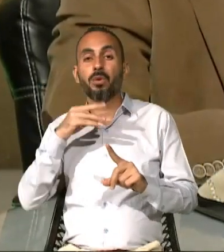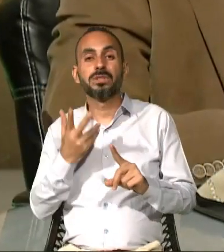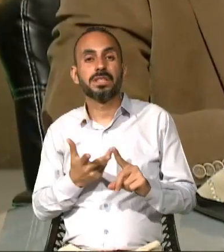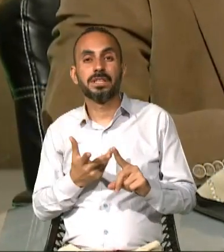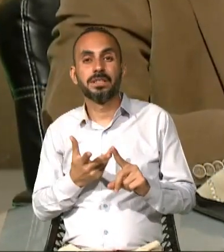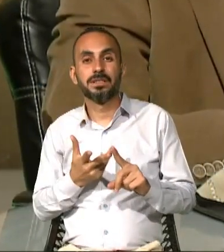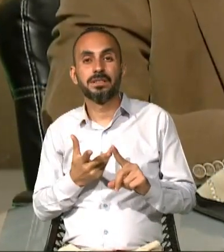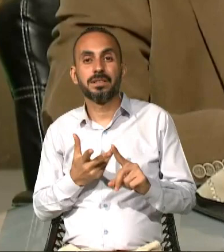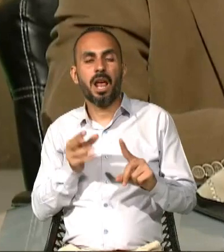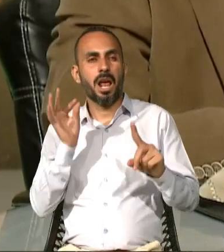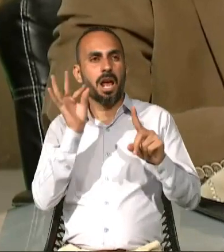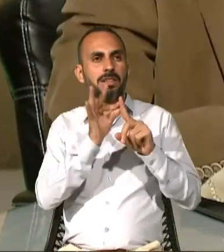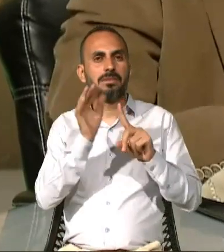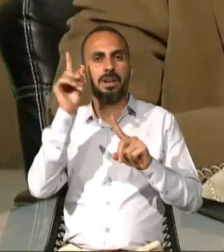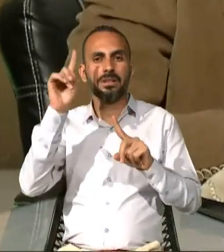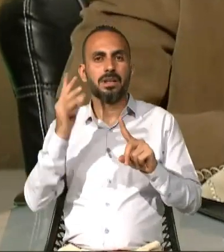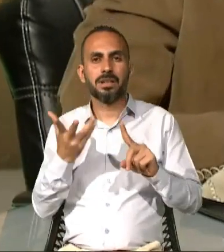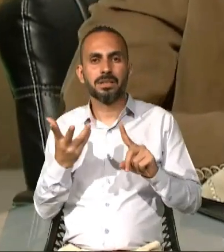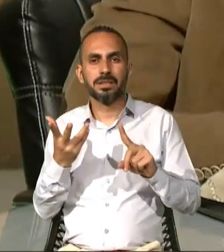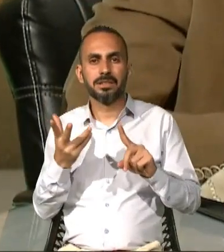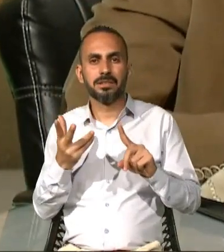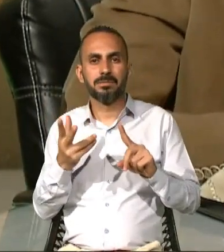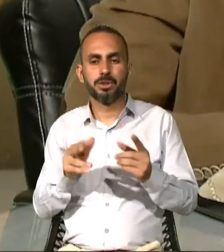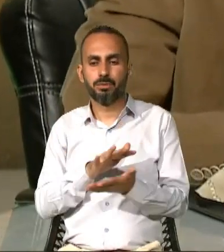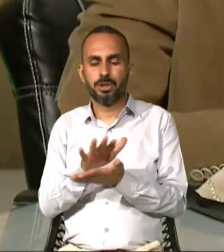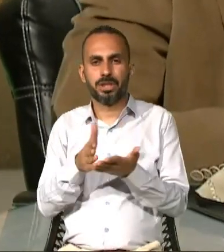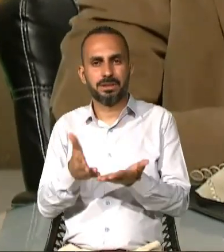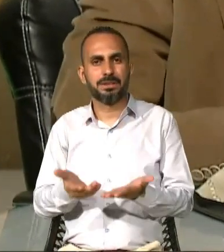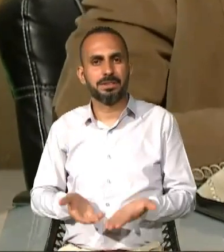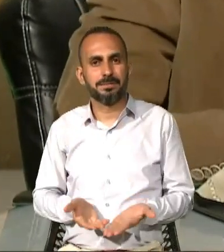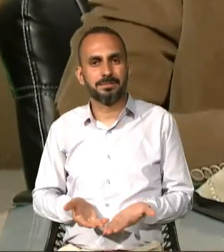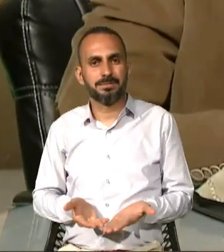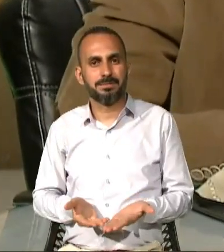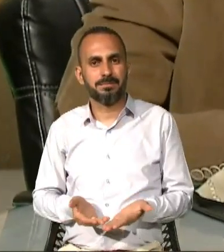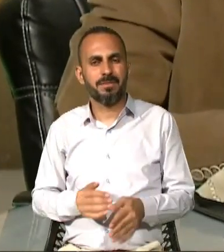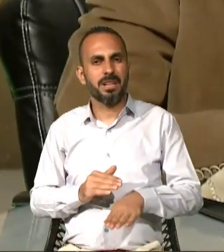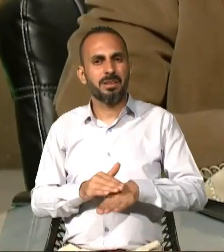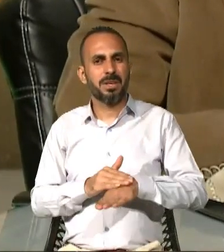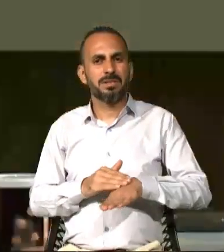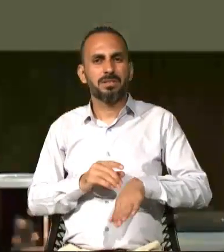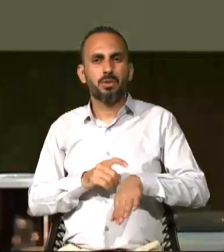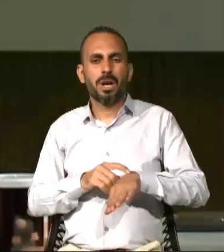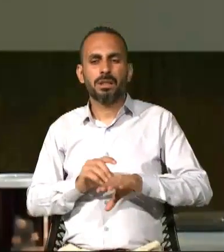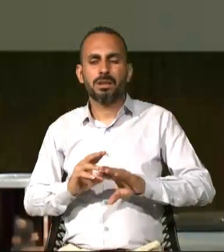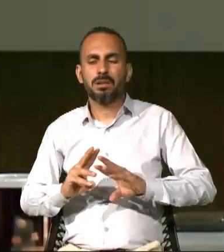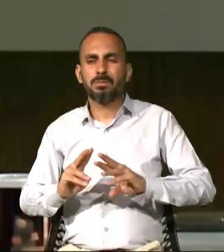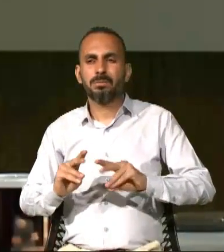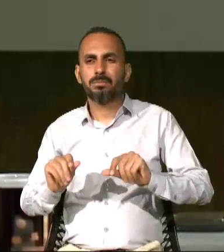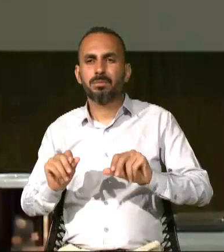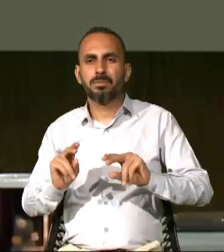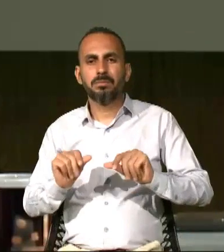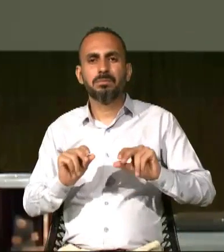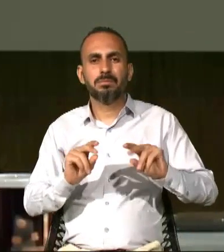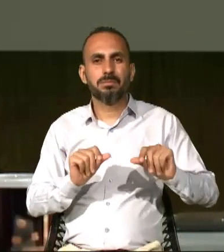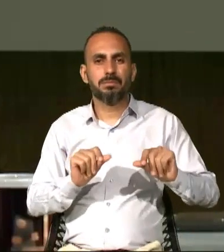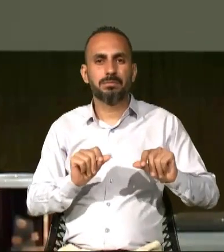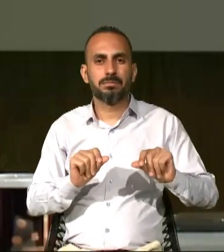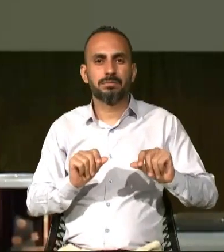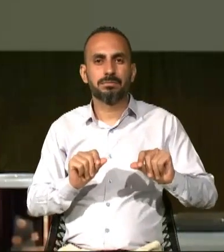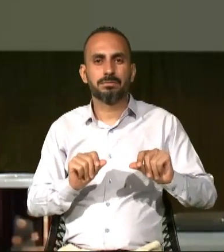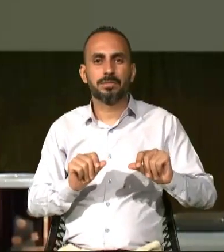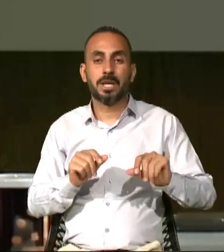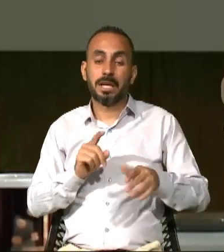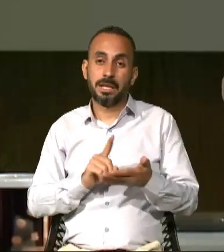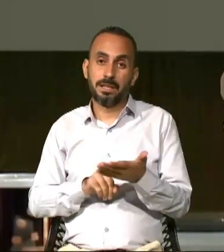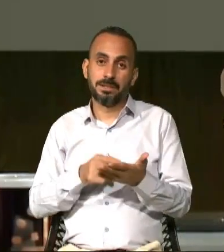سيس. بس انا عايز اقف لان حاسس ان وقتنا بيتاخد مننا بقى شوية. بس التشجيع بذات يعني انا مش عارف هل